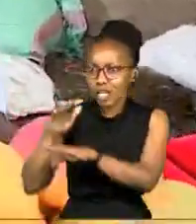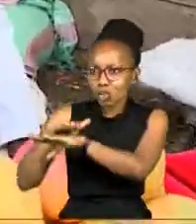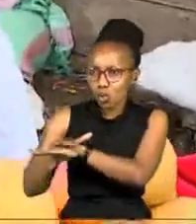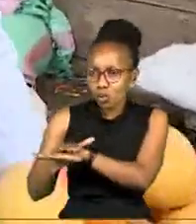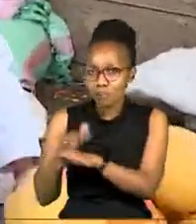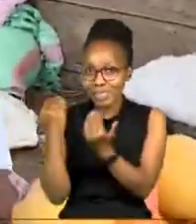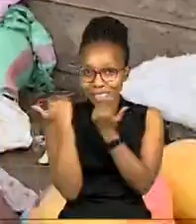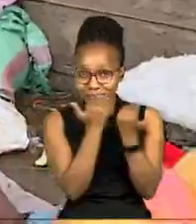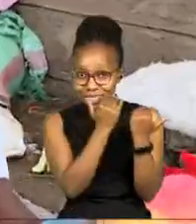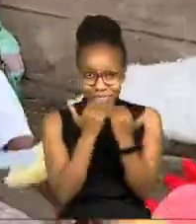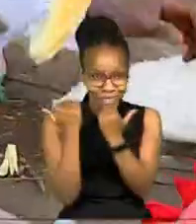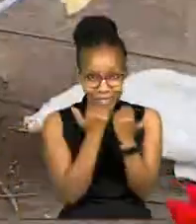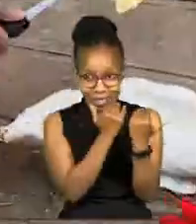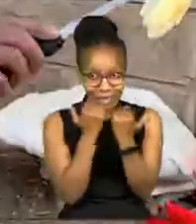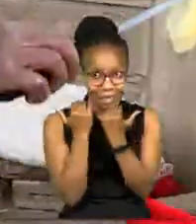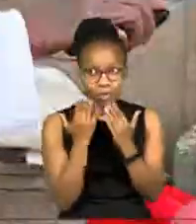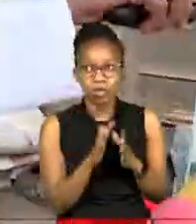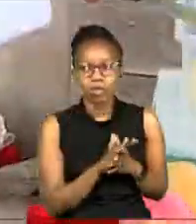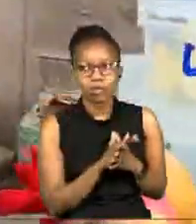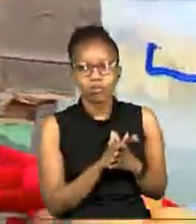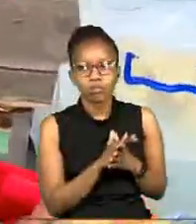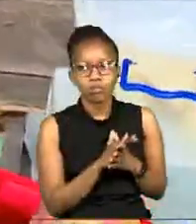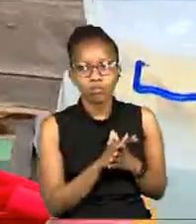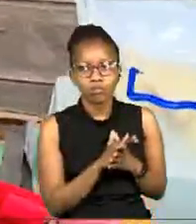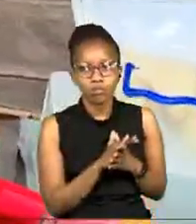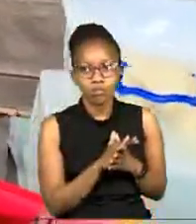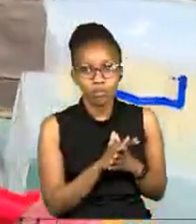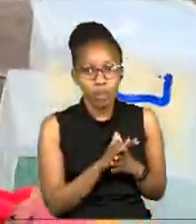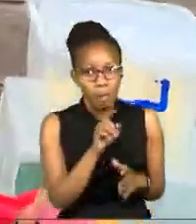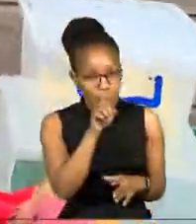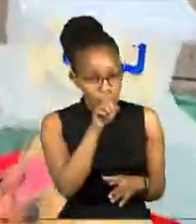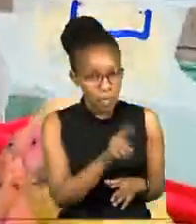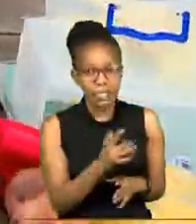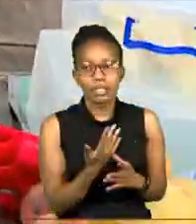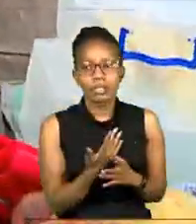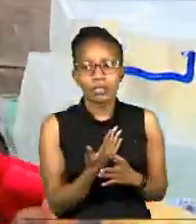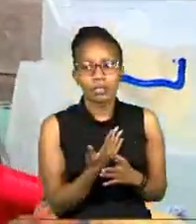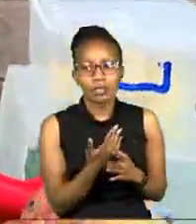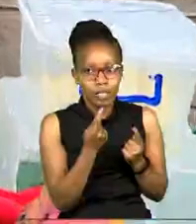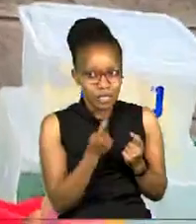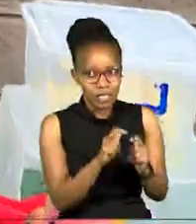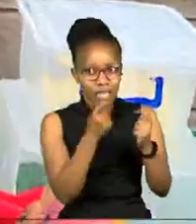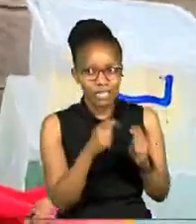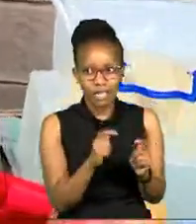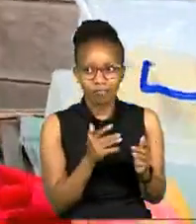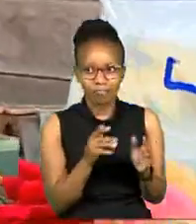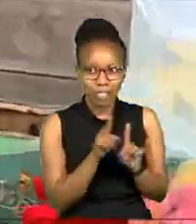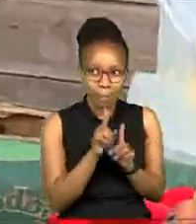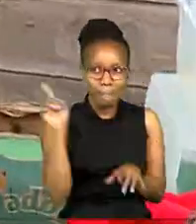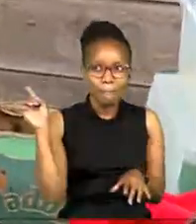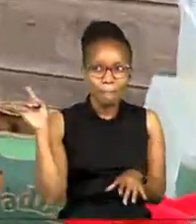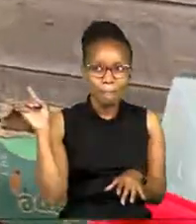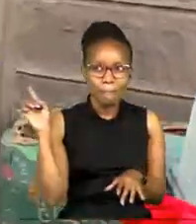Watermelon kama hii ukijua imeiva, na sima iwe wewe umekakaa nazo, umejaribu kuoga